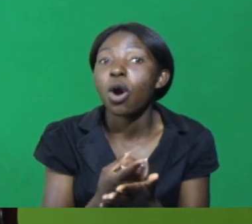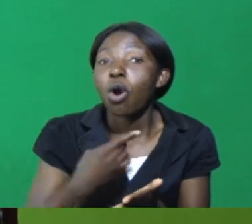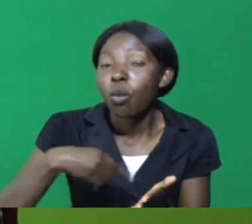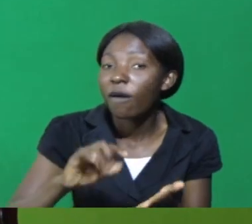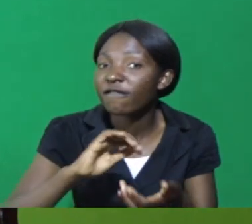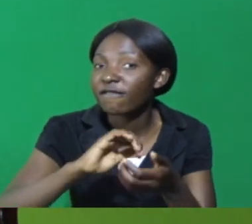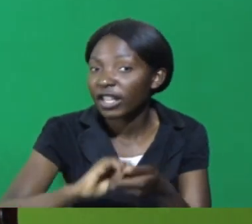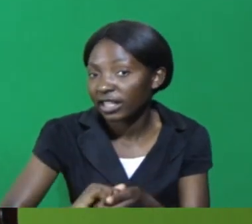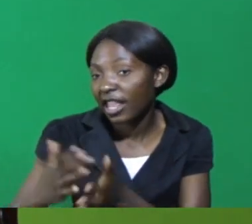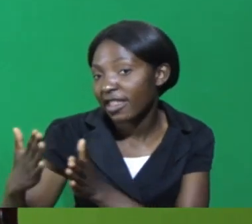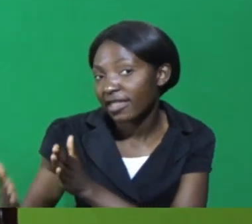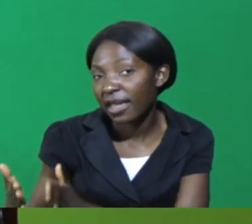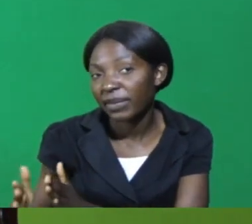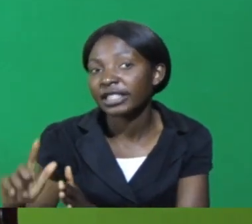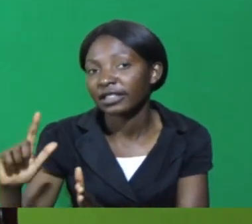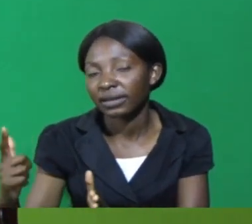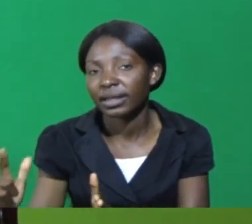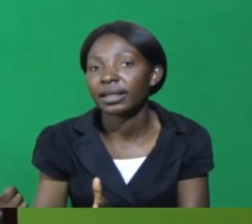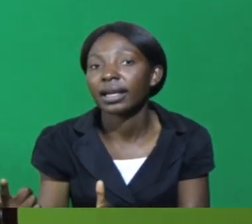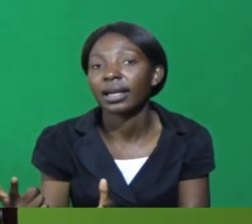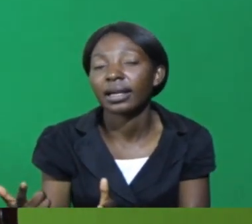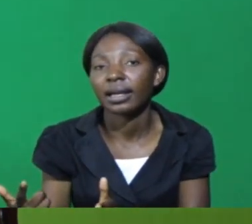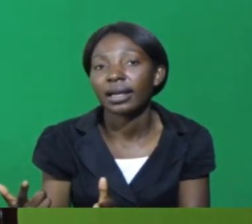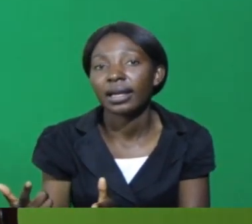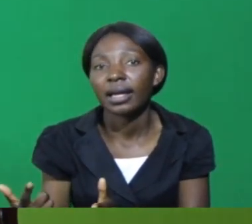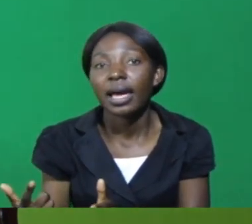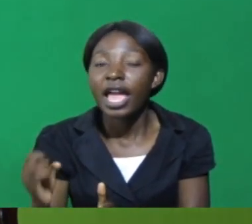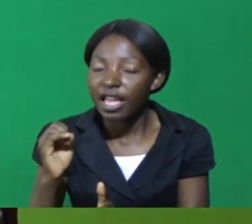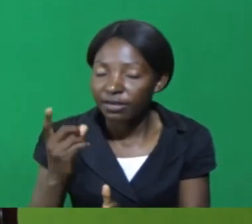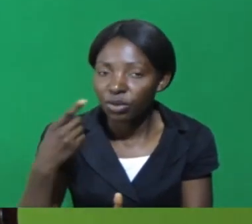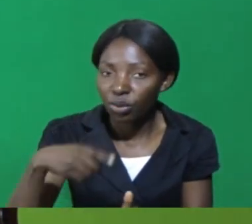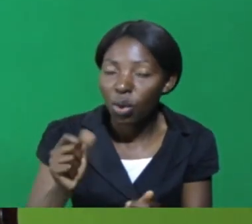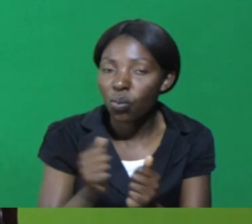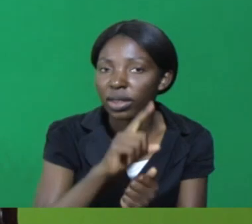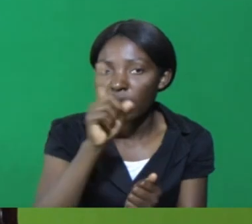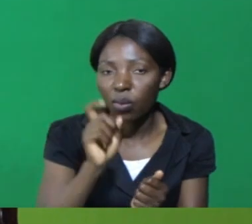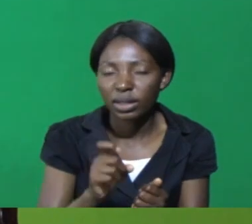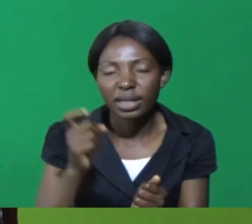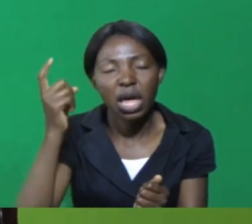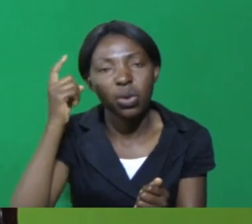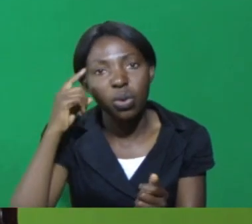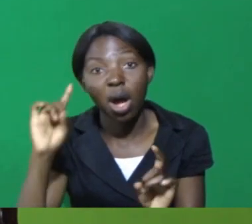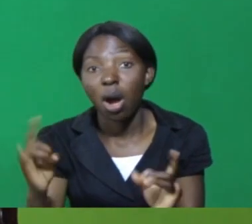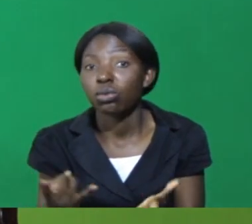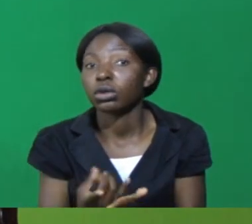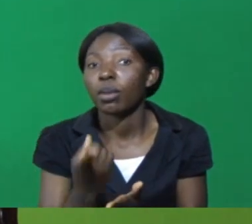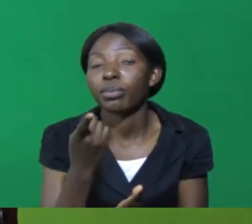kuhama kushamwari nevavakidzani venyu vanopinda sangano rama-Seventh Day Adventist. Mukaenda kwavari nemibvunzo yenyu vanoziva kwekuenda